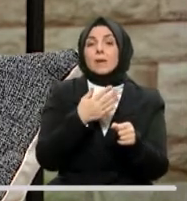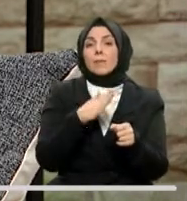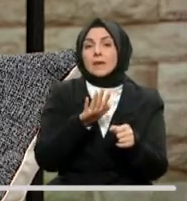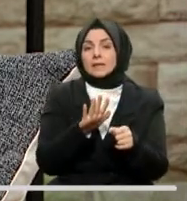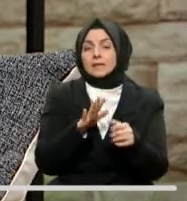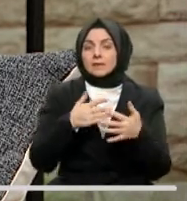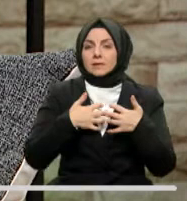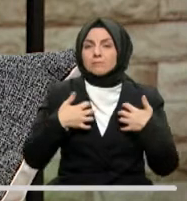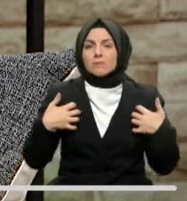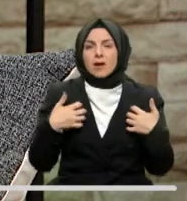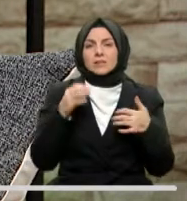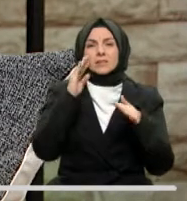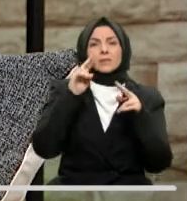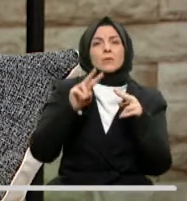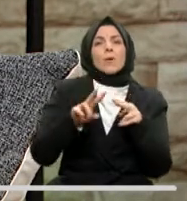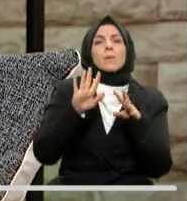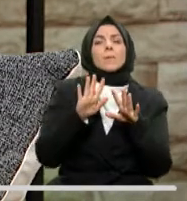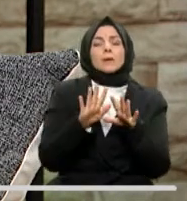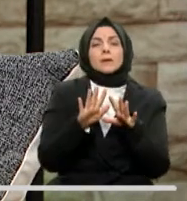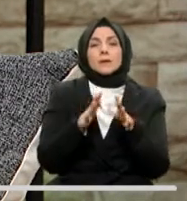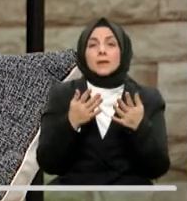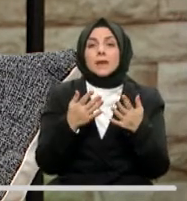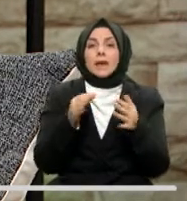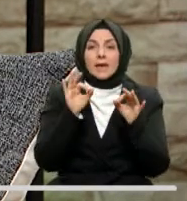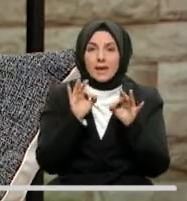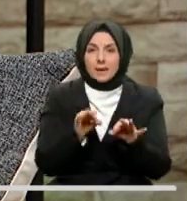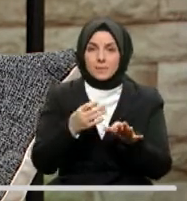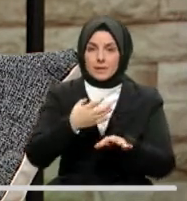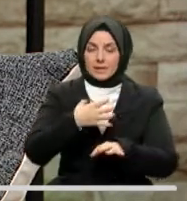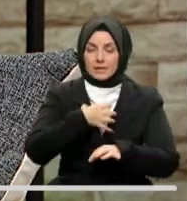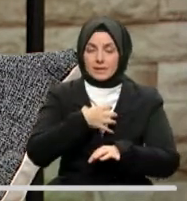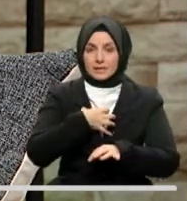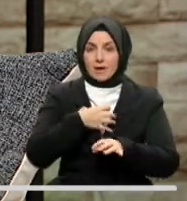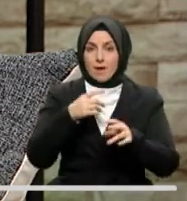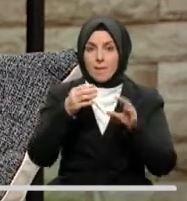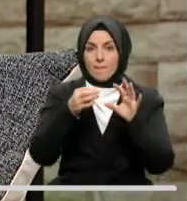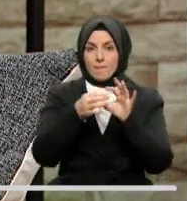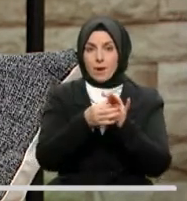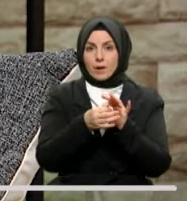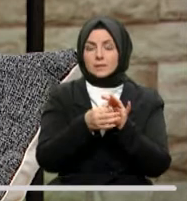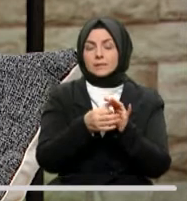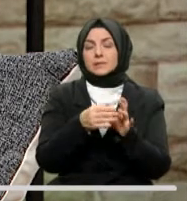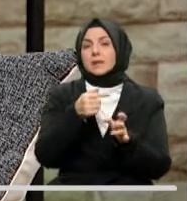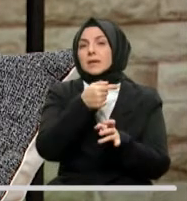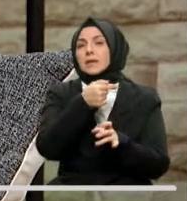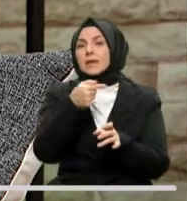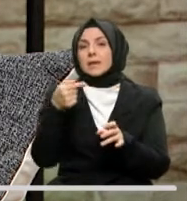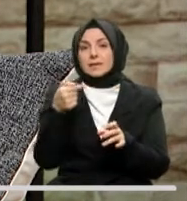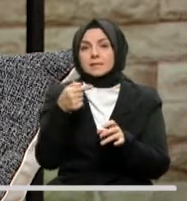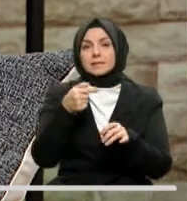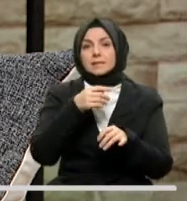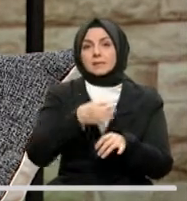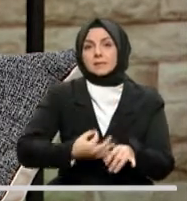kendisiyle ilgili olumsuz algıların olması kendisine karşı da çevreden sürekli olumsuz düşüncelerin olduğuna